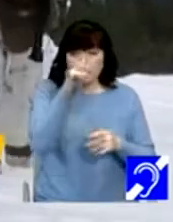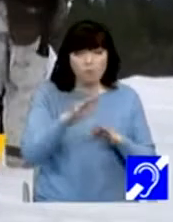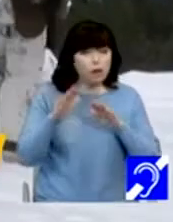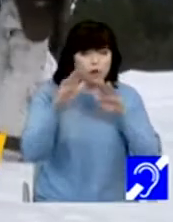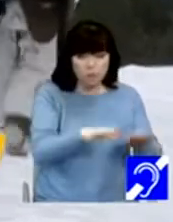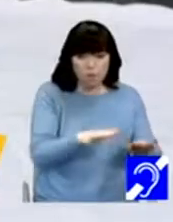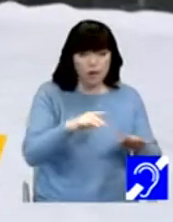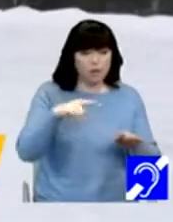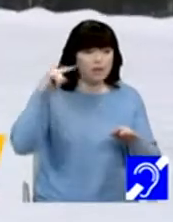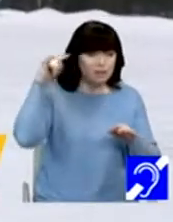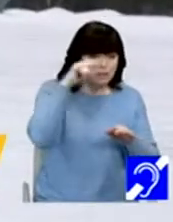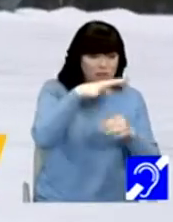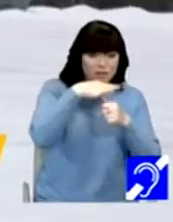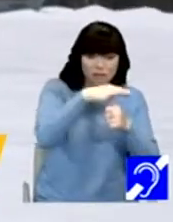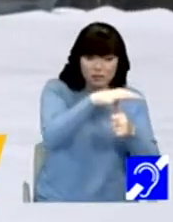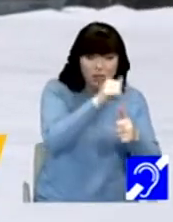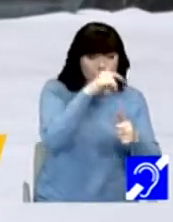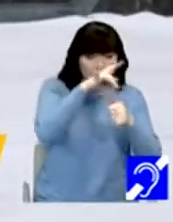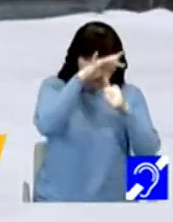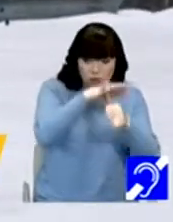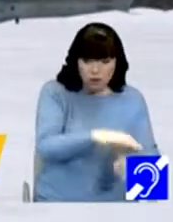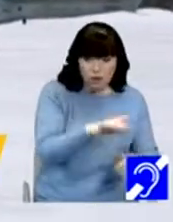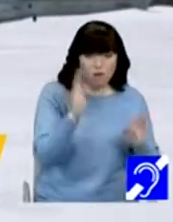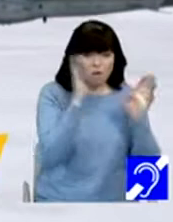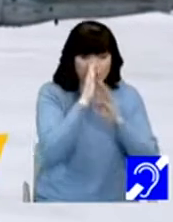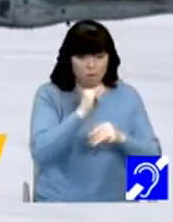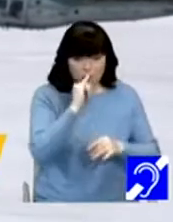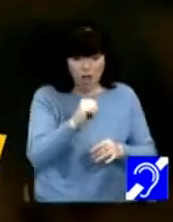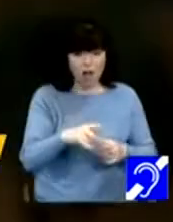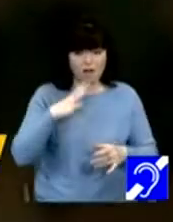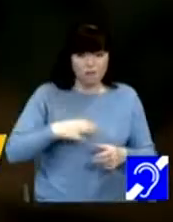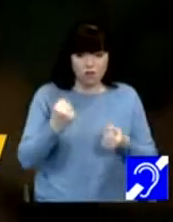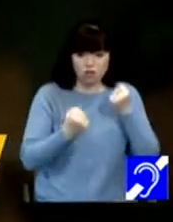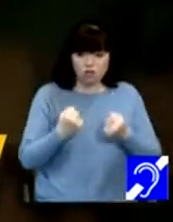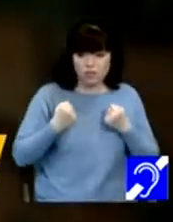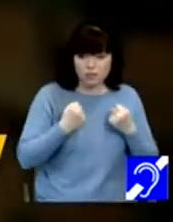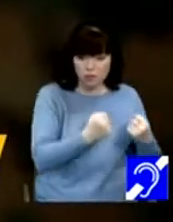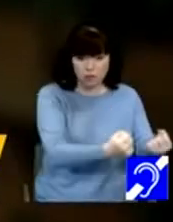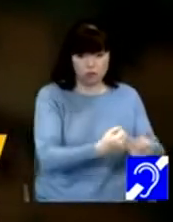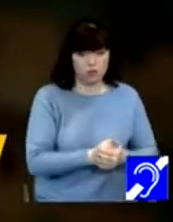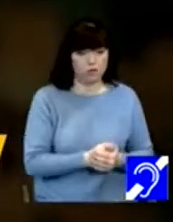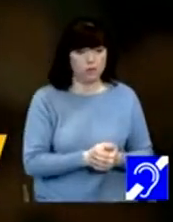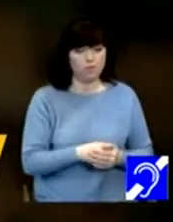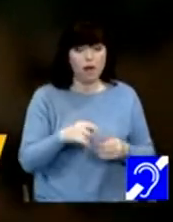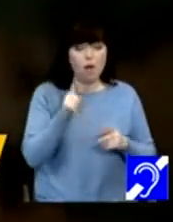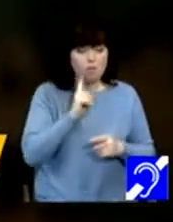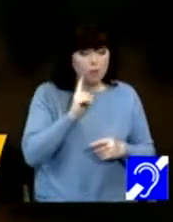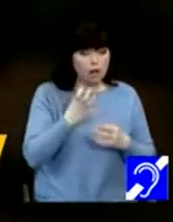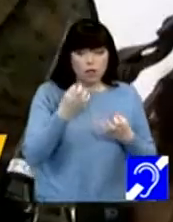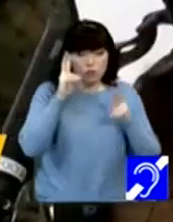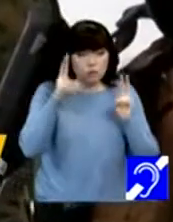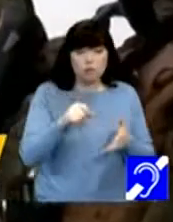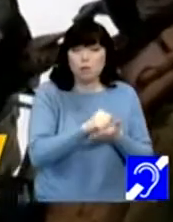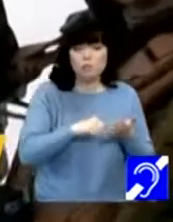cale terestră, după ce elicopterele nu au putut ateriza din cauza condițiilor meteorologice nefavorabile. Deocamdată nu se